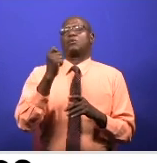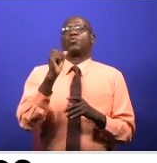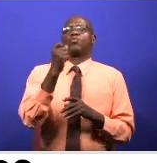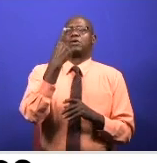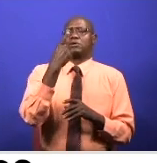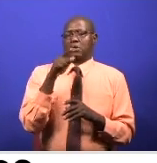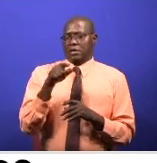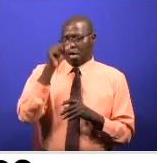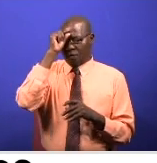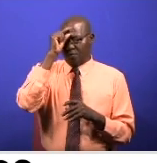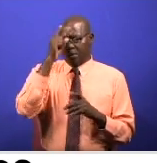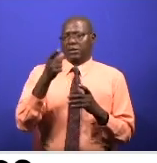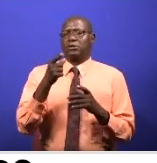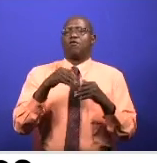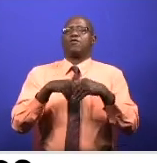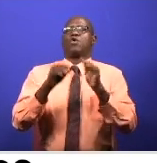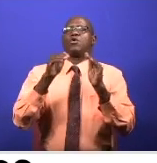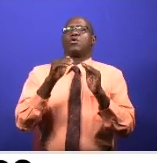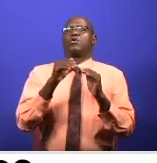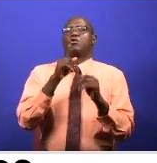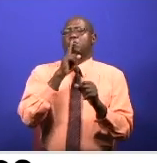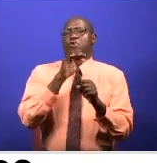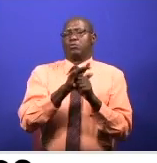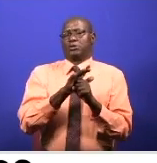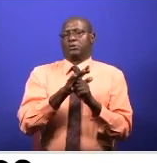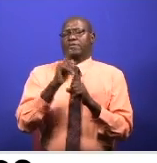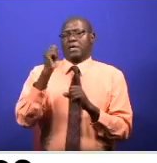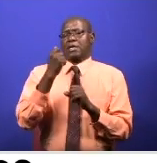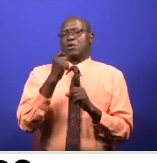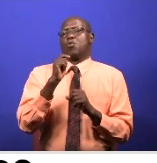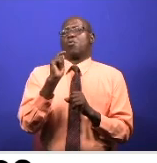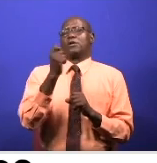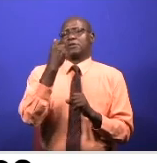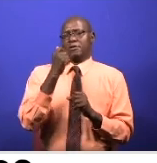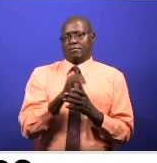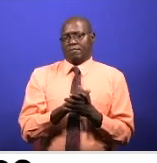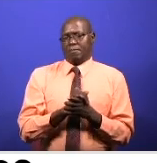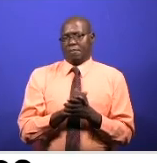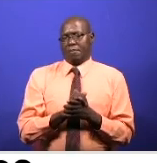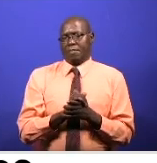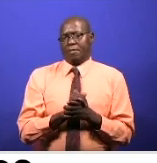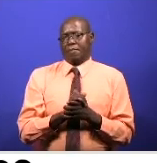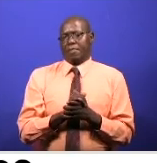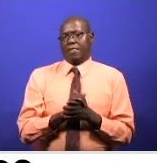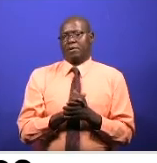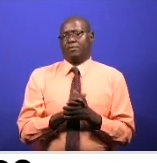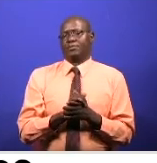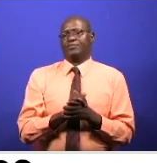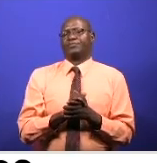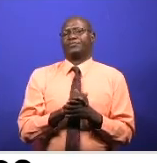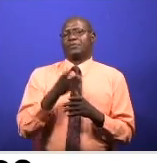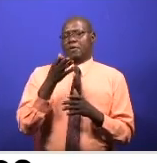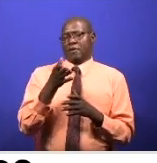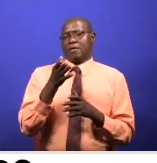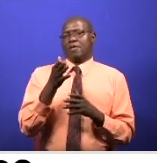bado inatimiza zile ahadi za coalition za Kenya Kwanza. Kenya Kwanza iko paka ile siku ambayo